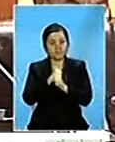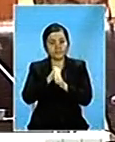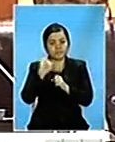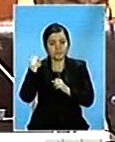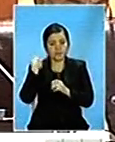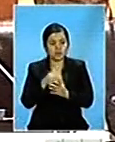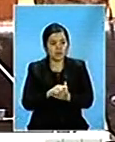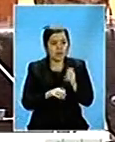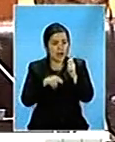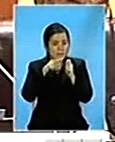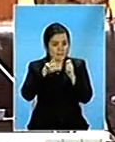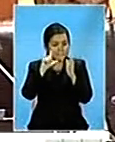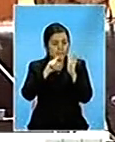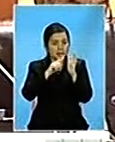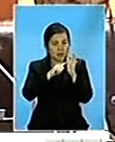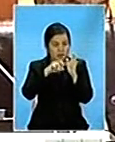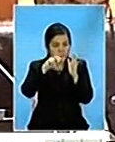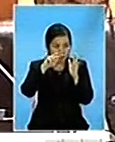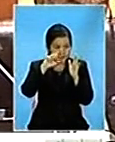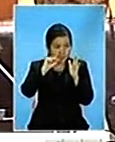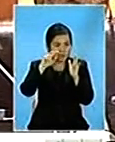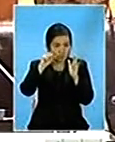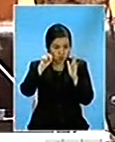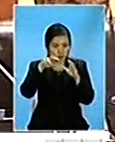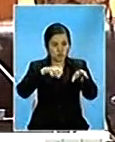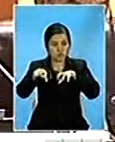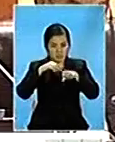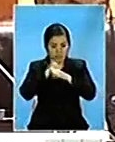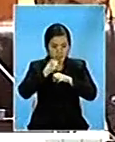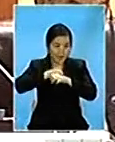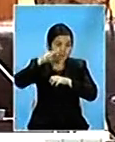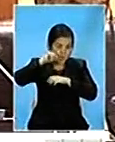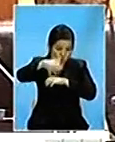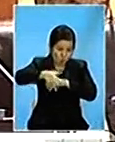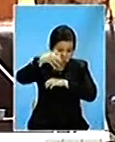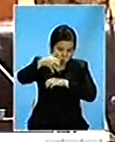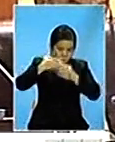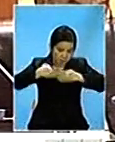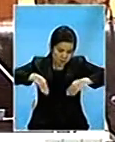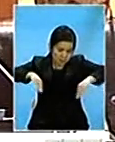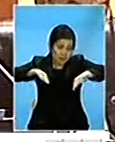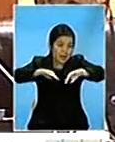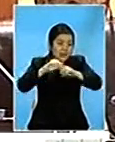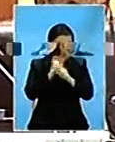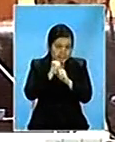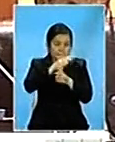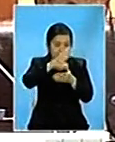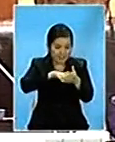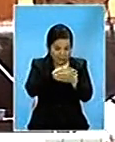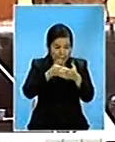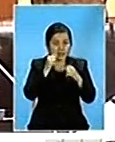อำเภอลำสนธิเป็นต้นซึ่งขณะนี้ดำเนินการอยู่จะเสร็จในเดือนกันยานี้นอกจากนั้นก็ยังมีแผน